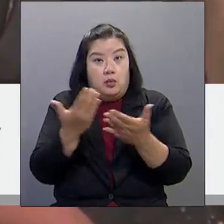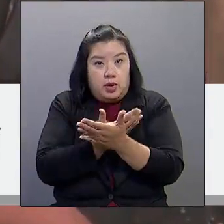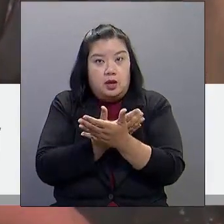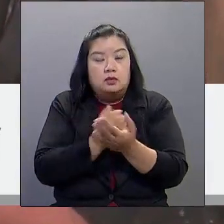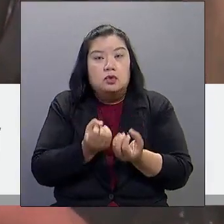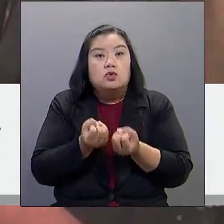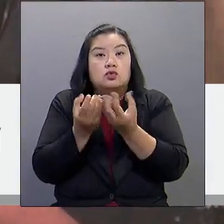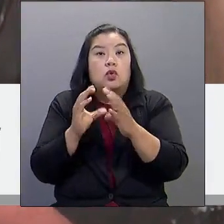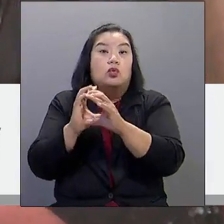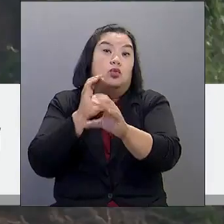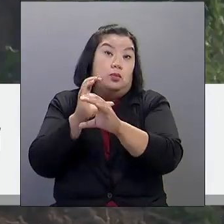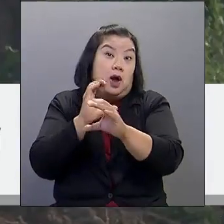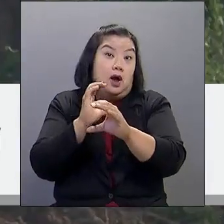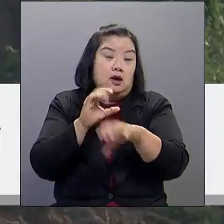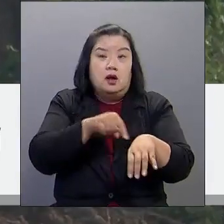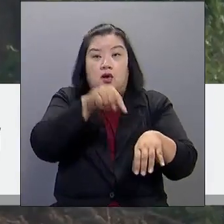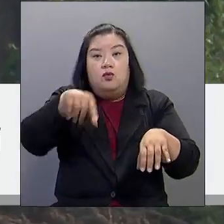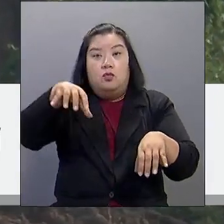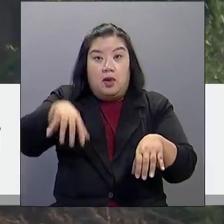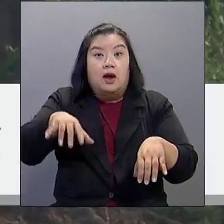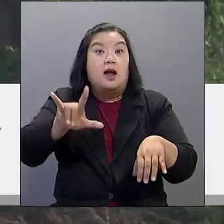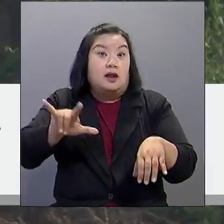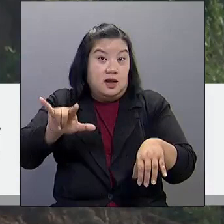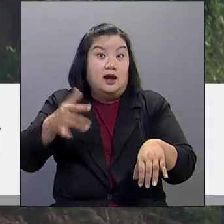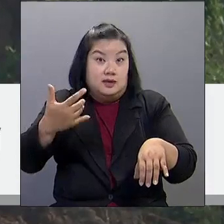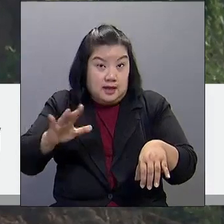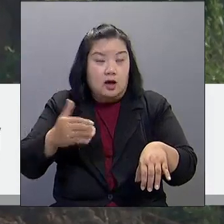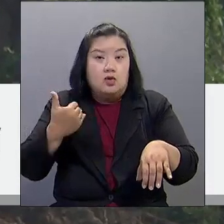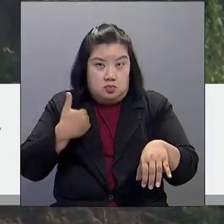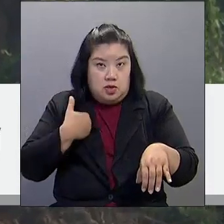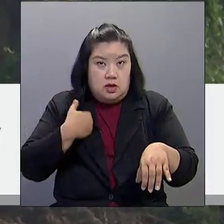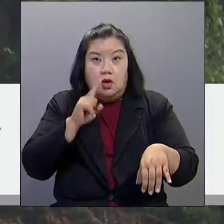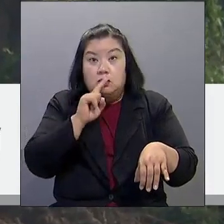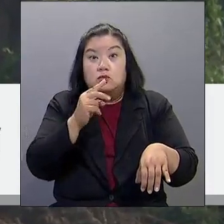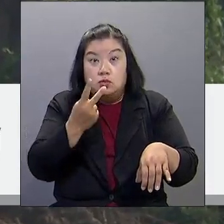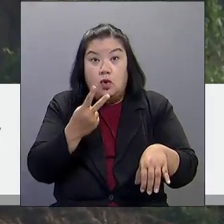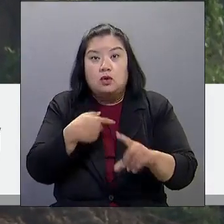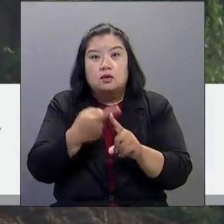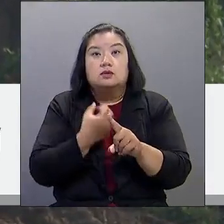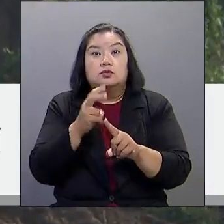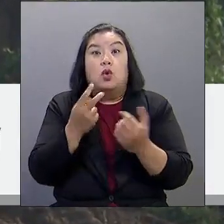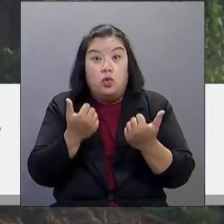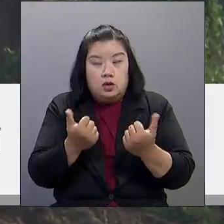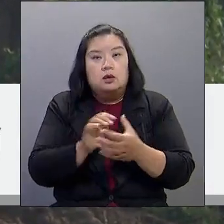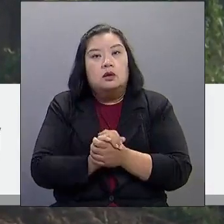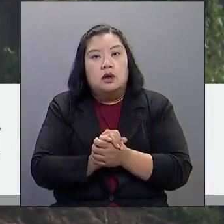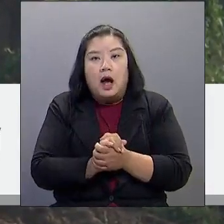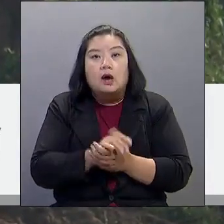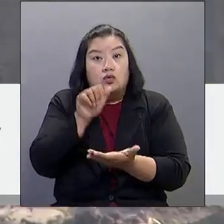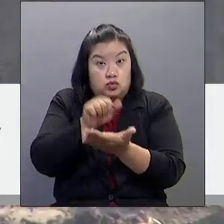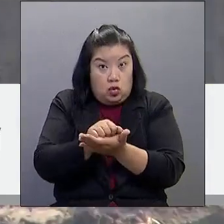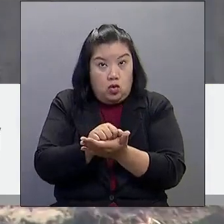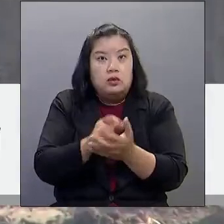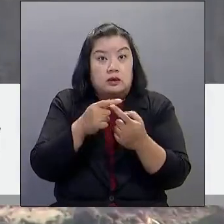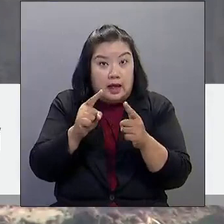ไปที่หาดใหญ่ค่ะส่วนรถอีก2เที่ยวในเดือนธันวาคมนี้ก็ยังไม่ได้แจ้งเลื่อนการเดินทางแต่อย่าง